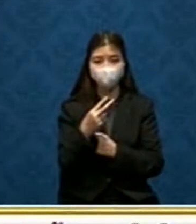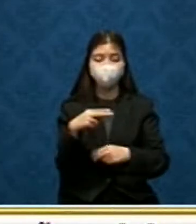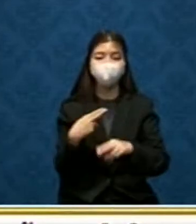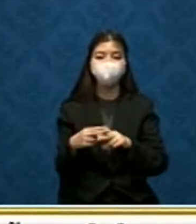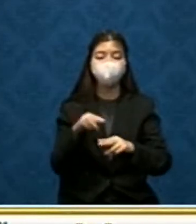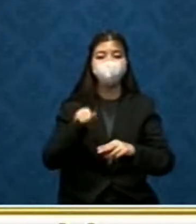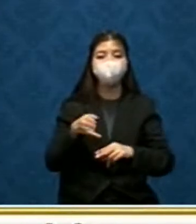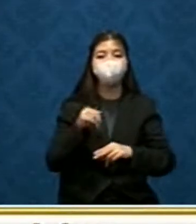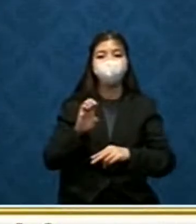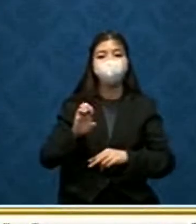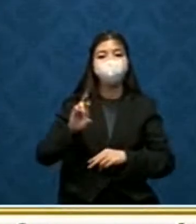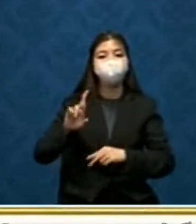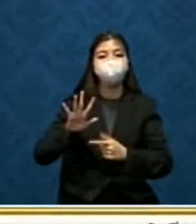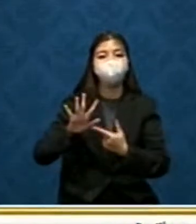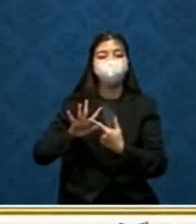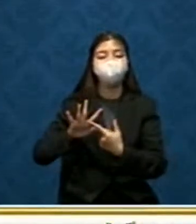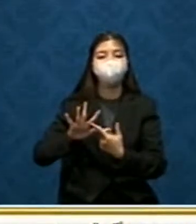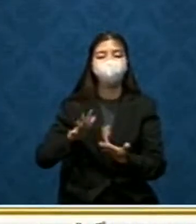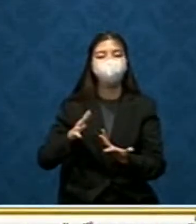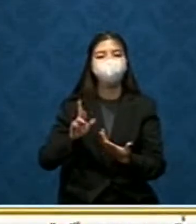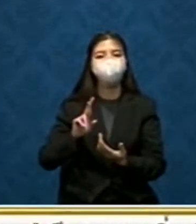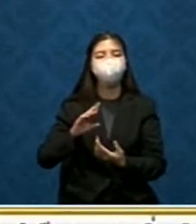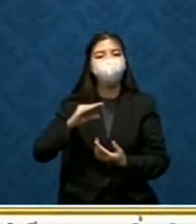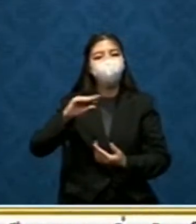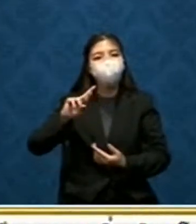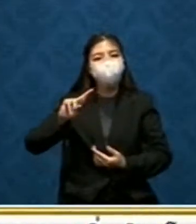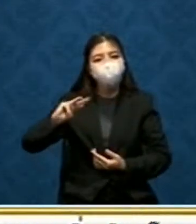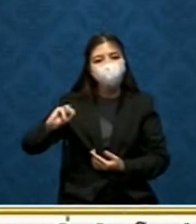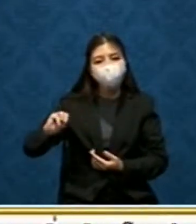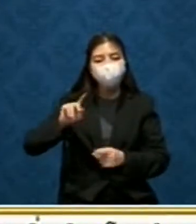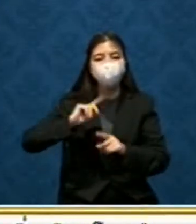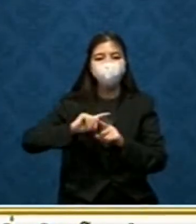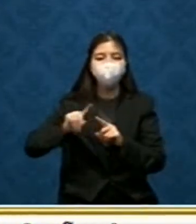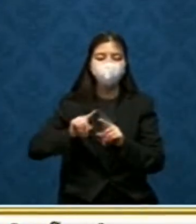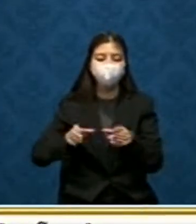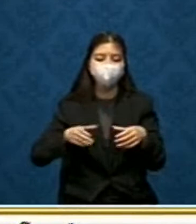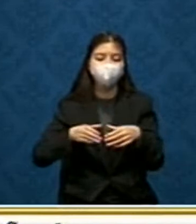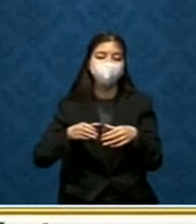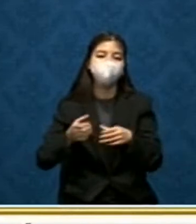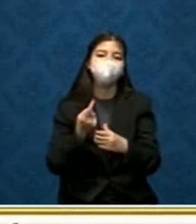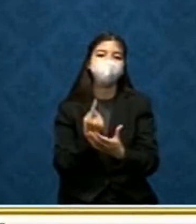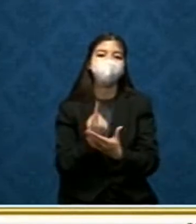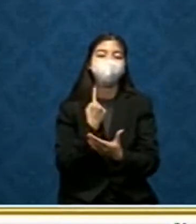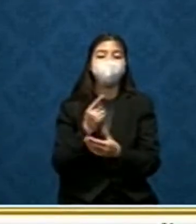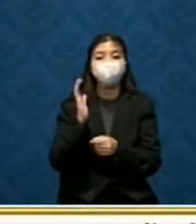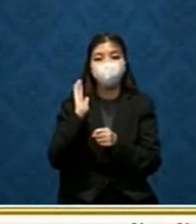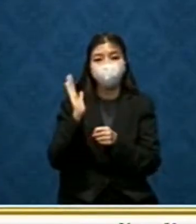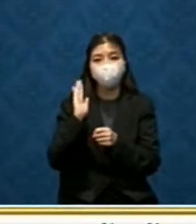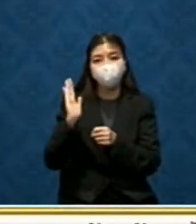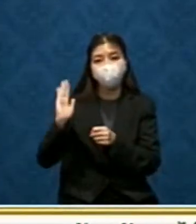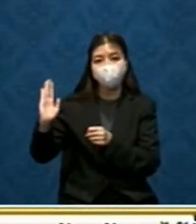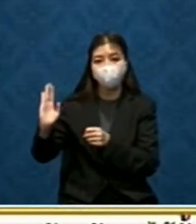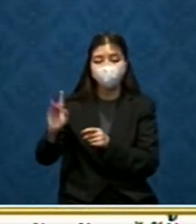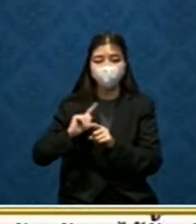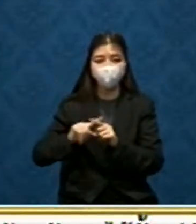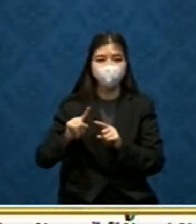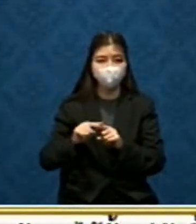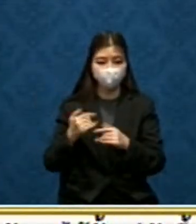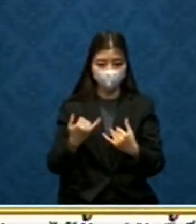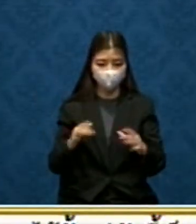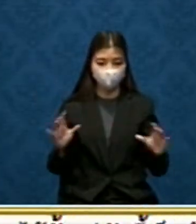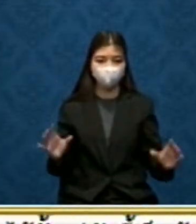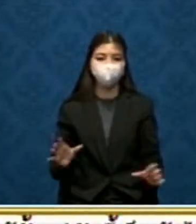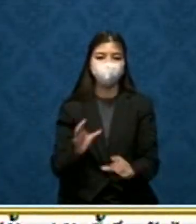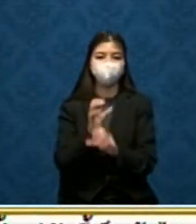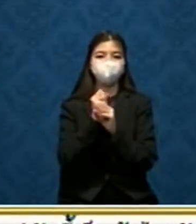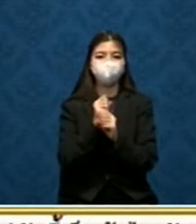พูดผมฟังรัสิมัโรมพูดผมฟงวิสารเตชทิลวพูดผมสรุป มีตัละคร